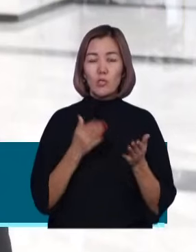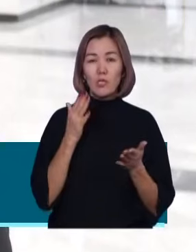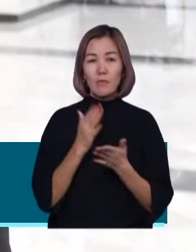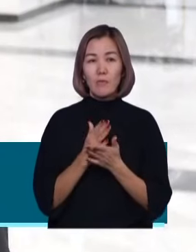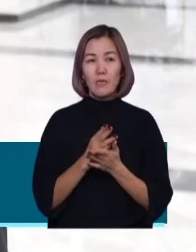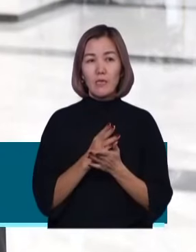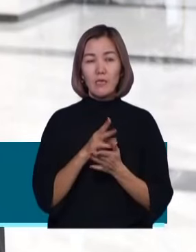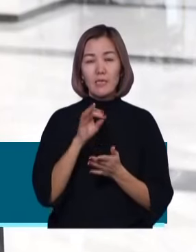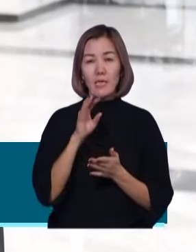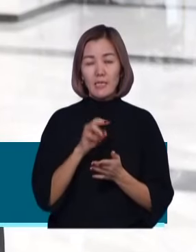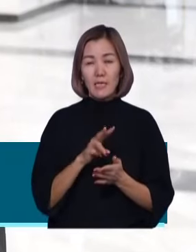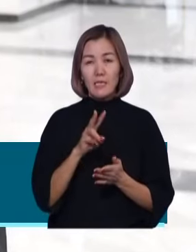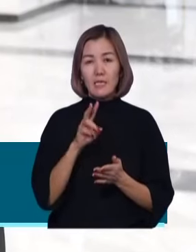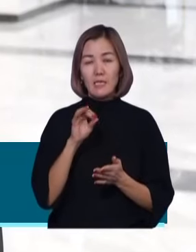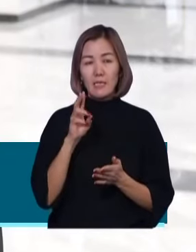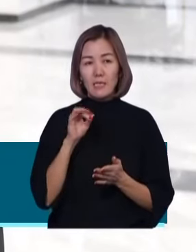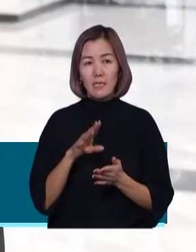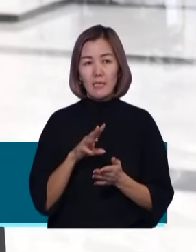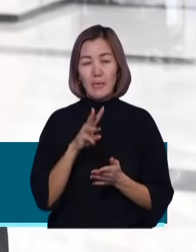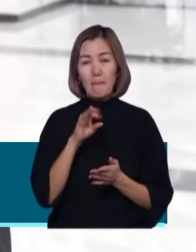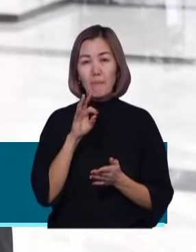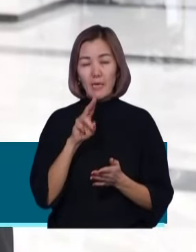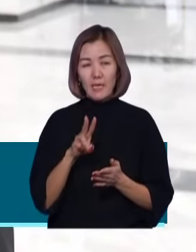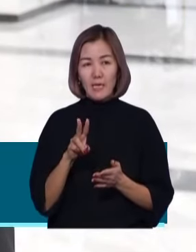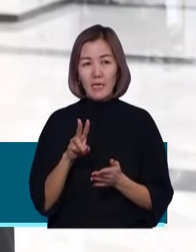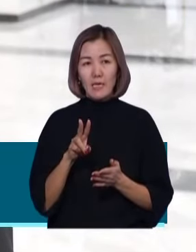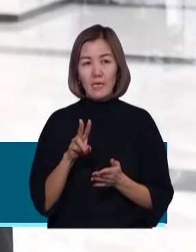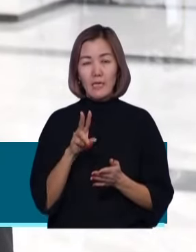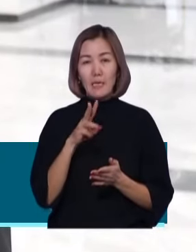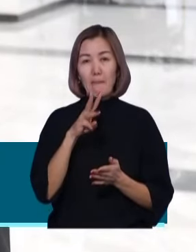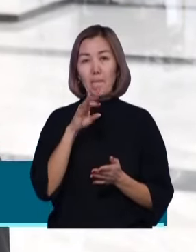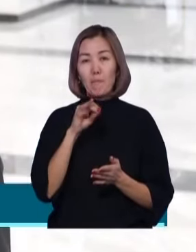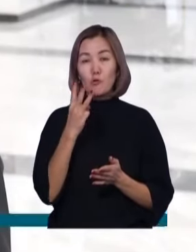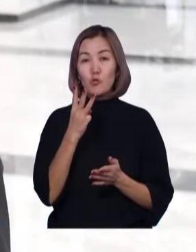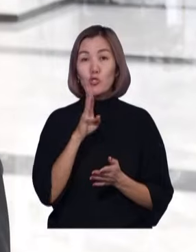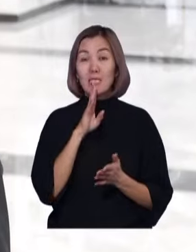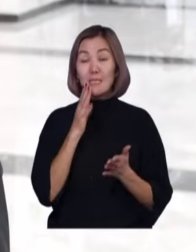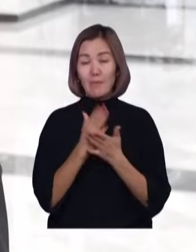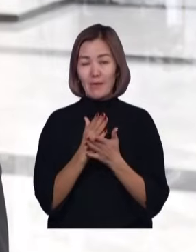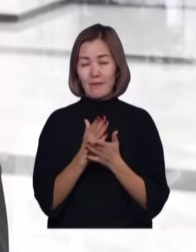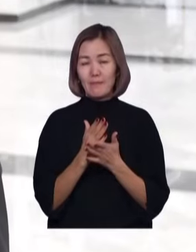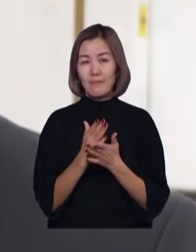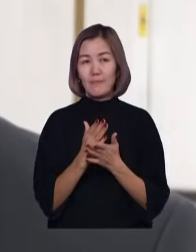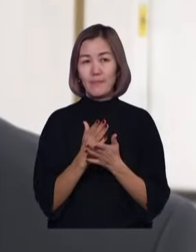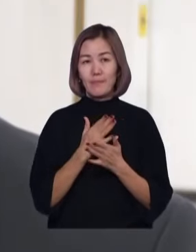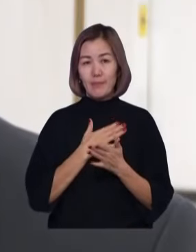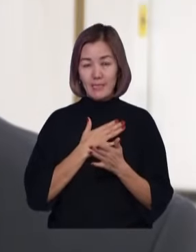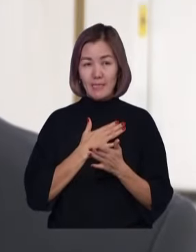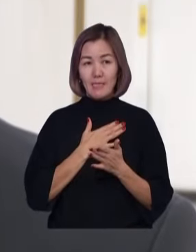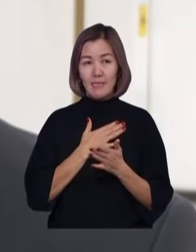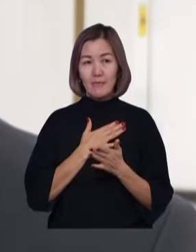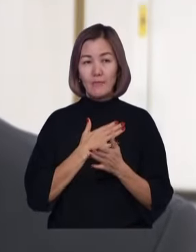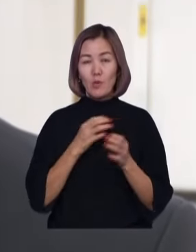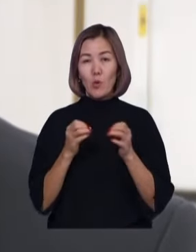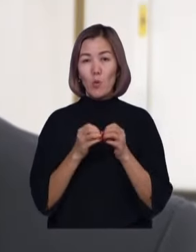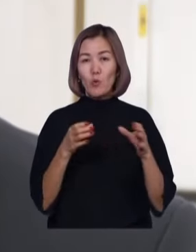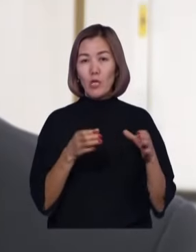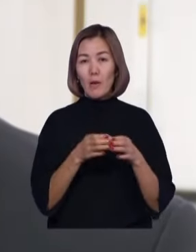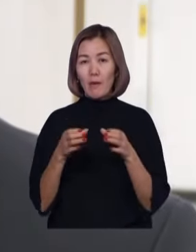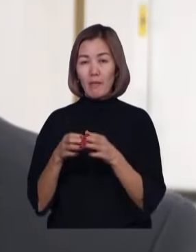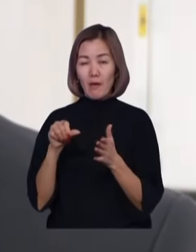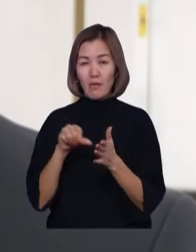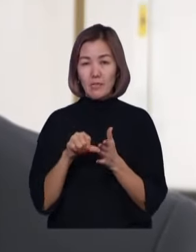Никитина, Зарина Баракзянова, Мария Гардер осы біздің Талдықорғаннан шыққан ойыншыларымыз. 10 команда қатысады жалпы